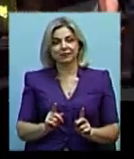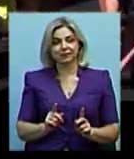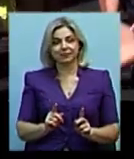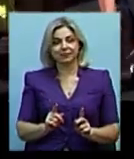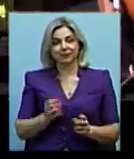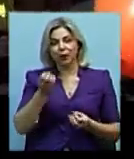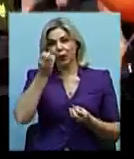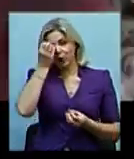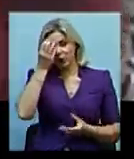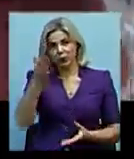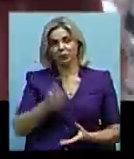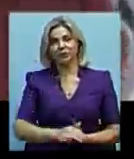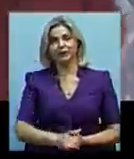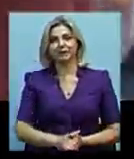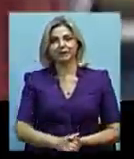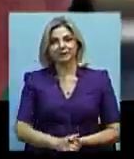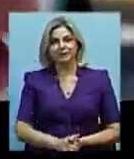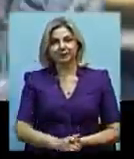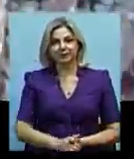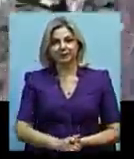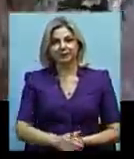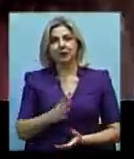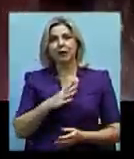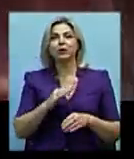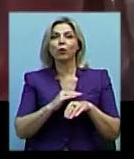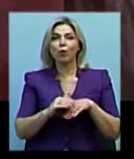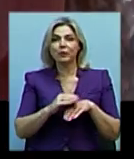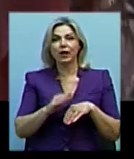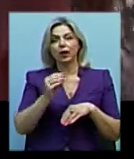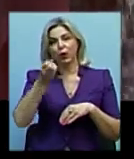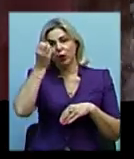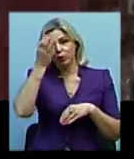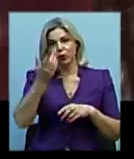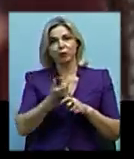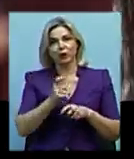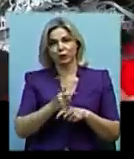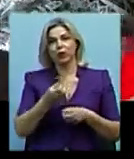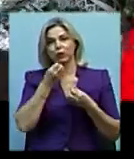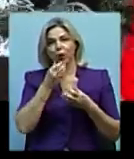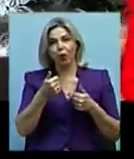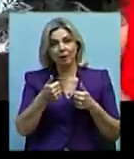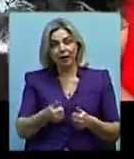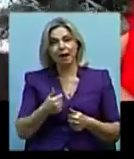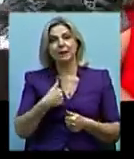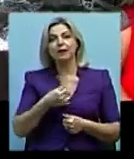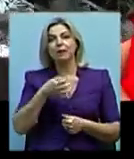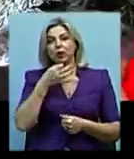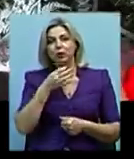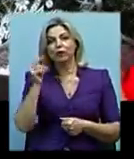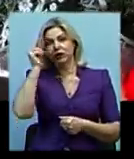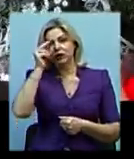щось розумне. Бути доброю і розумною дуже добре. Мені